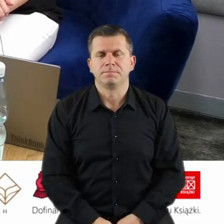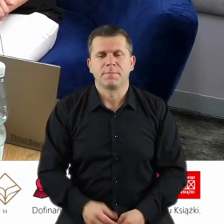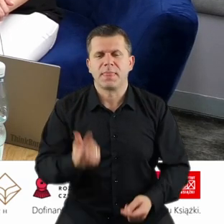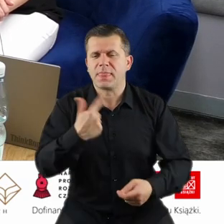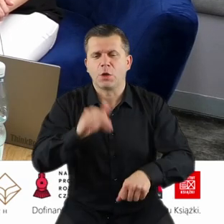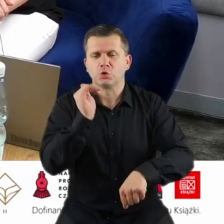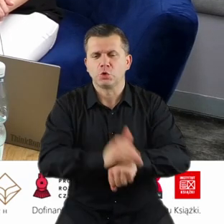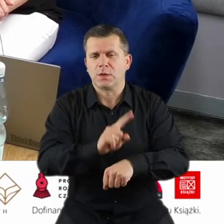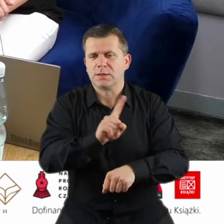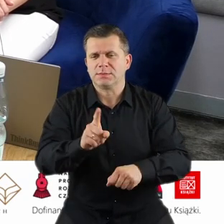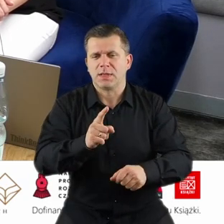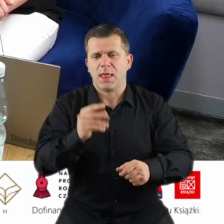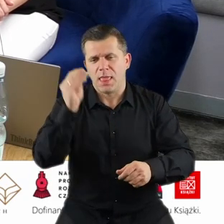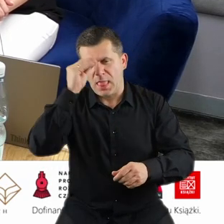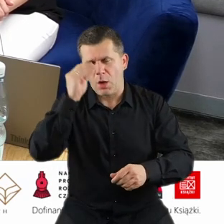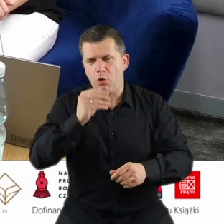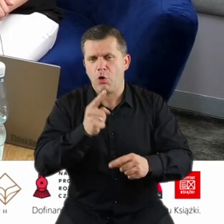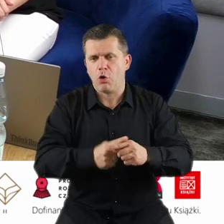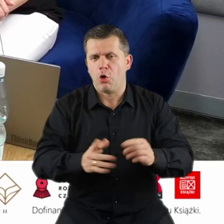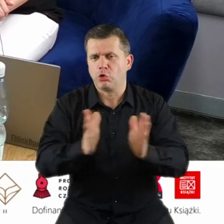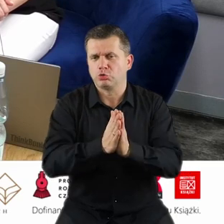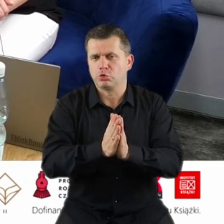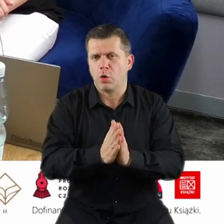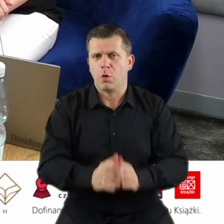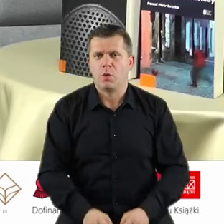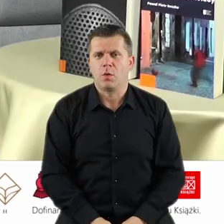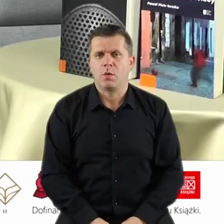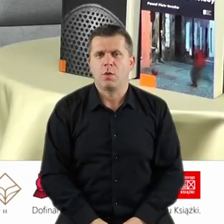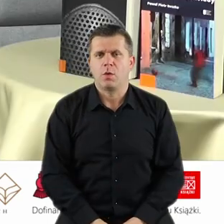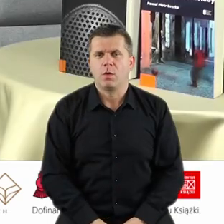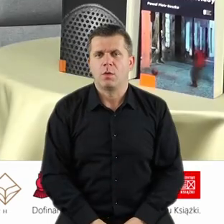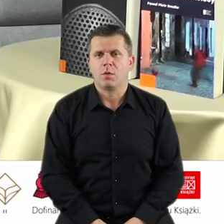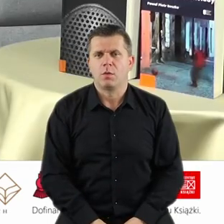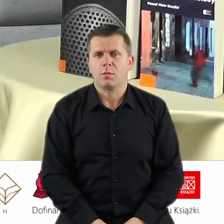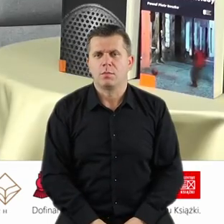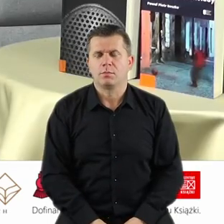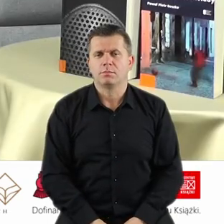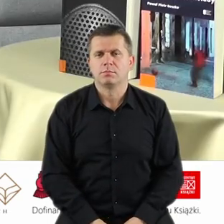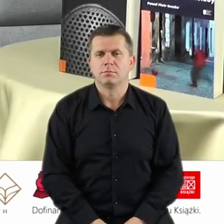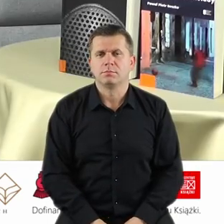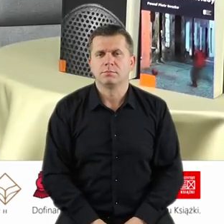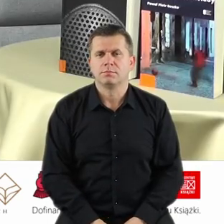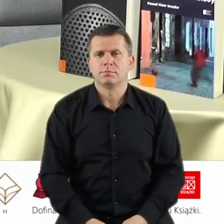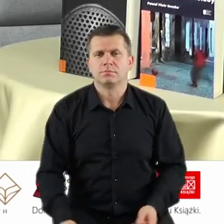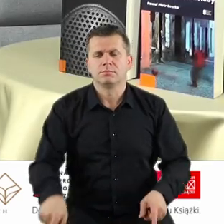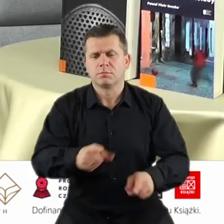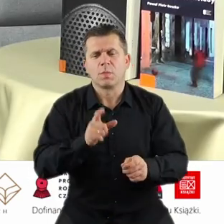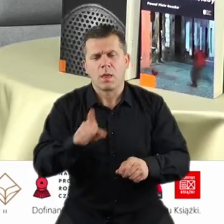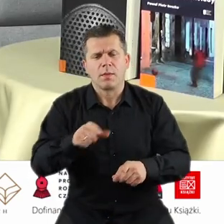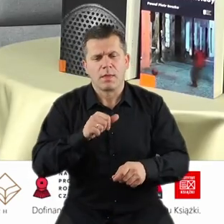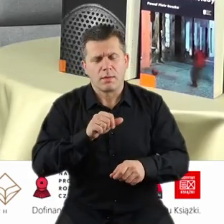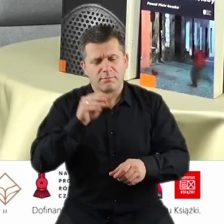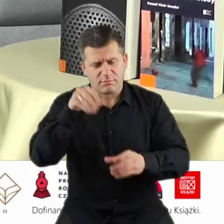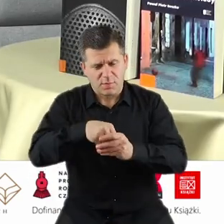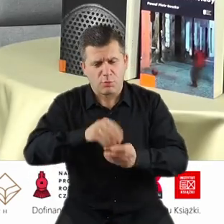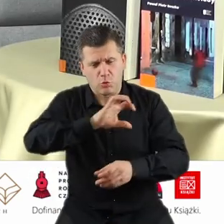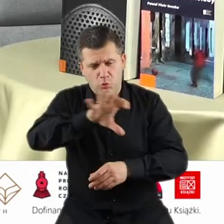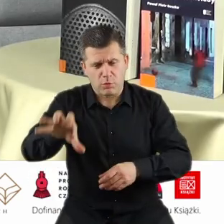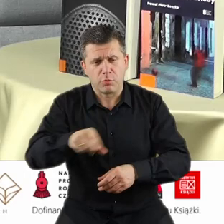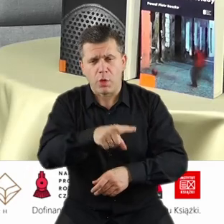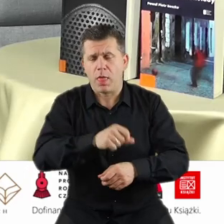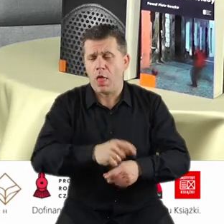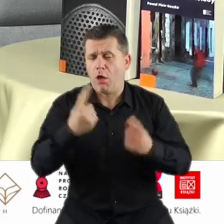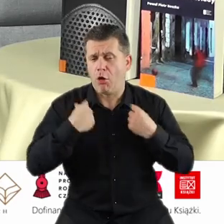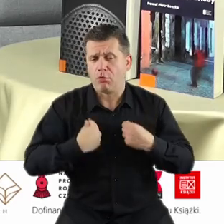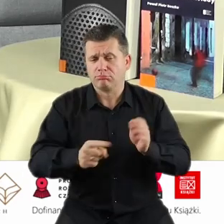z nauką Kościoła. Też trzeba powiedzieć, że jakby osoby, które trafiają do takich grup, najczęściej pochodzą z rodzin bardzo wierzących i to jakby